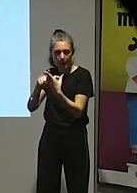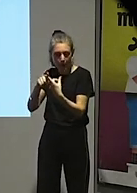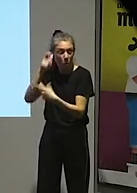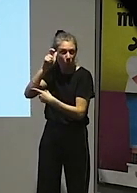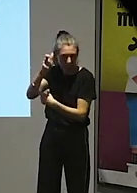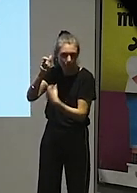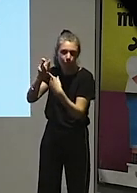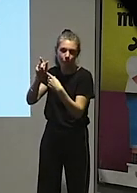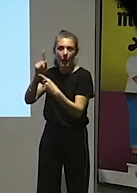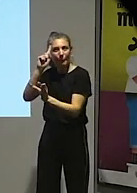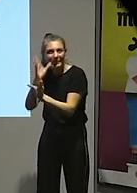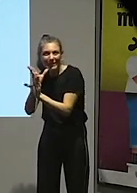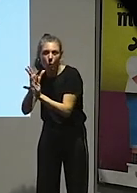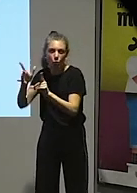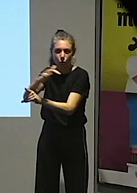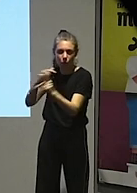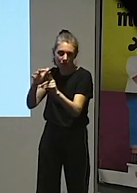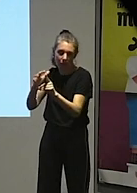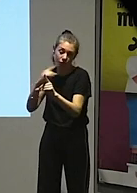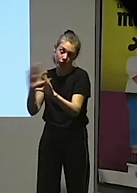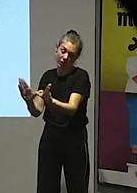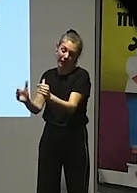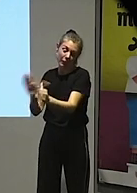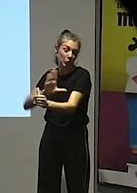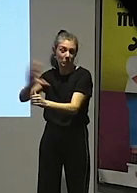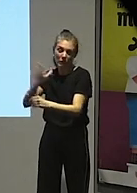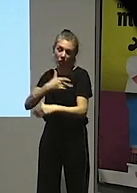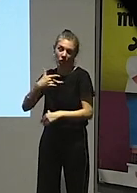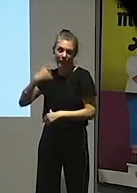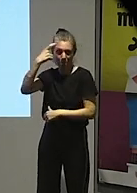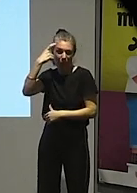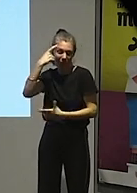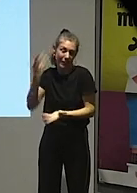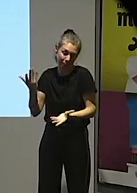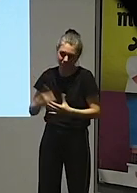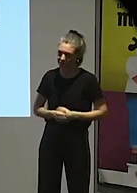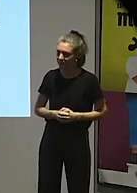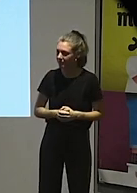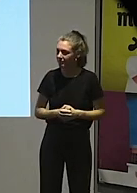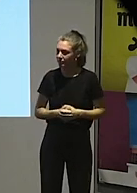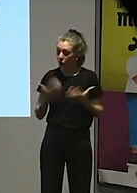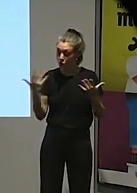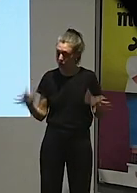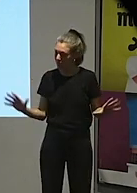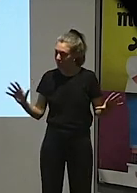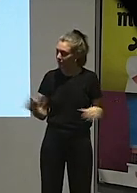psychosocial, deux dimensions importantes de la santé mentale. J'en ai fini pour ça. Merci beaucoup Geoffroy.